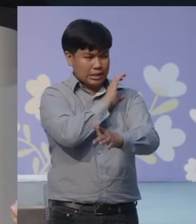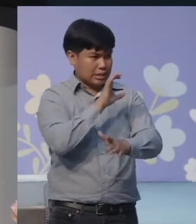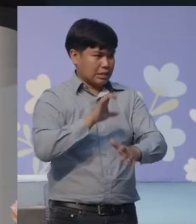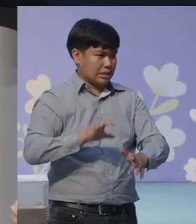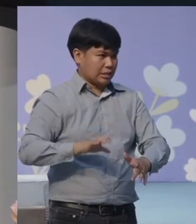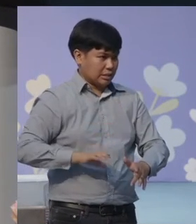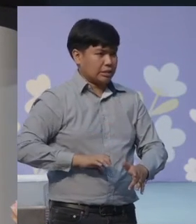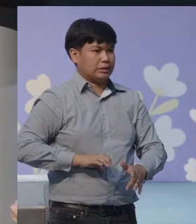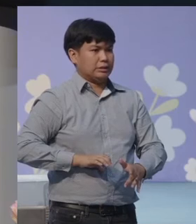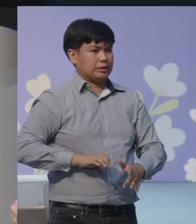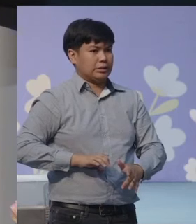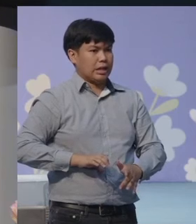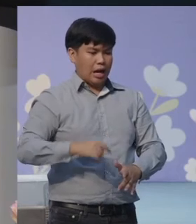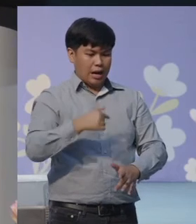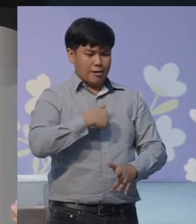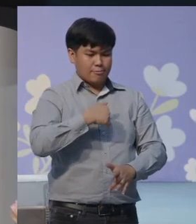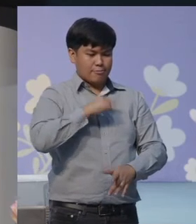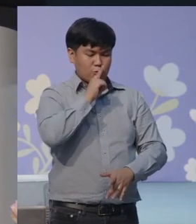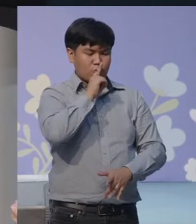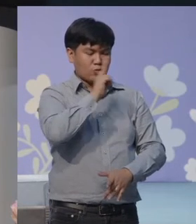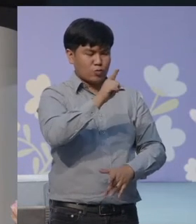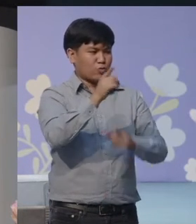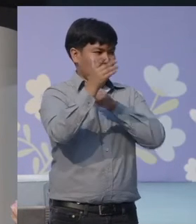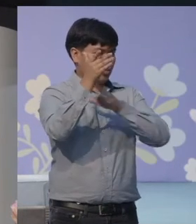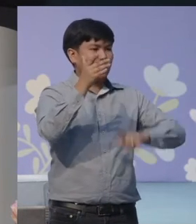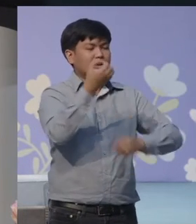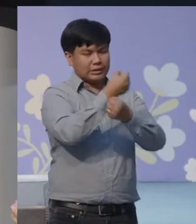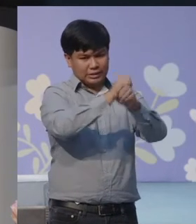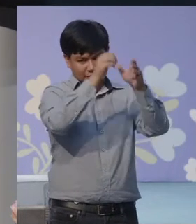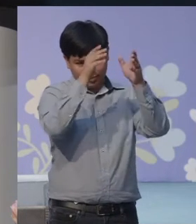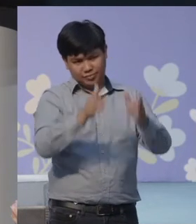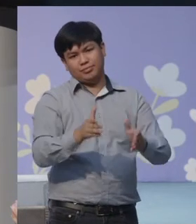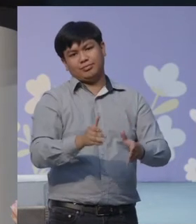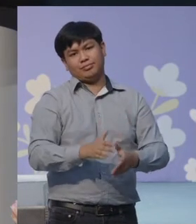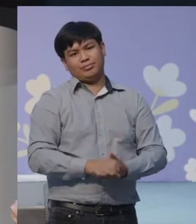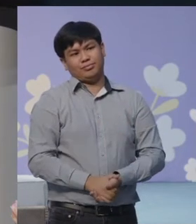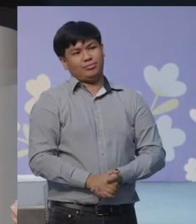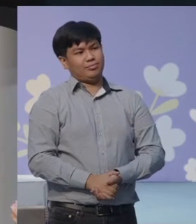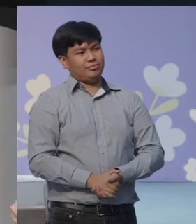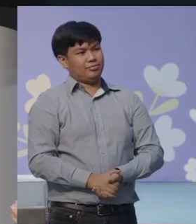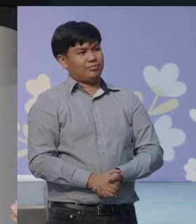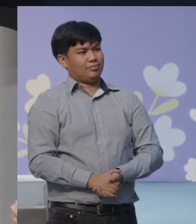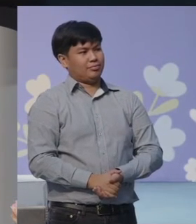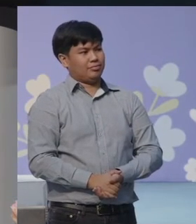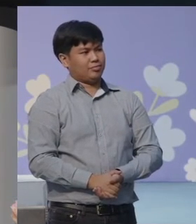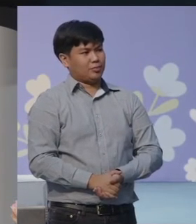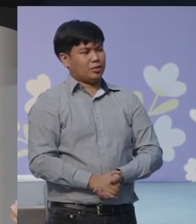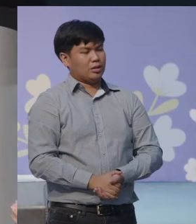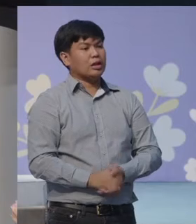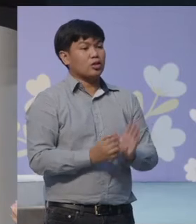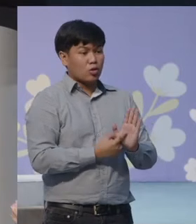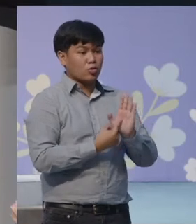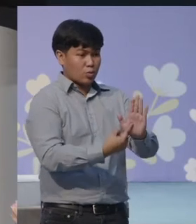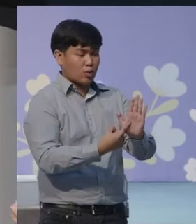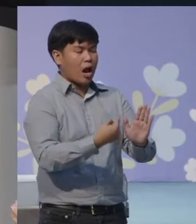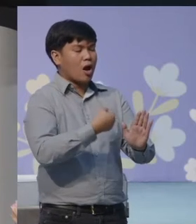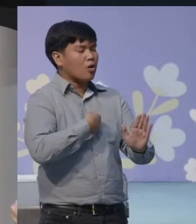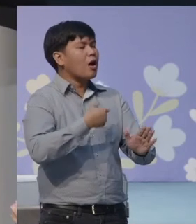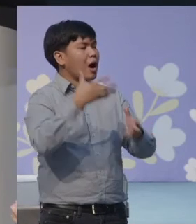ay inyong tunay na Diyos at tagapagligtas sa inyong